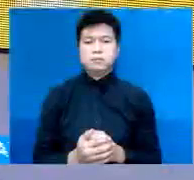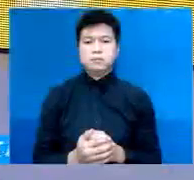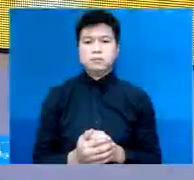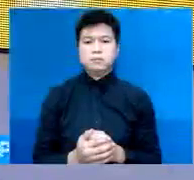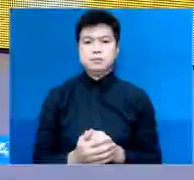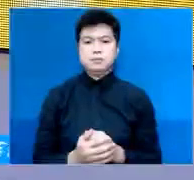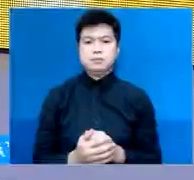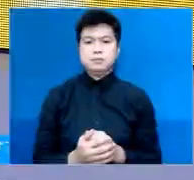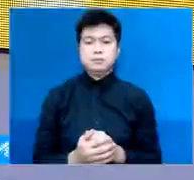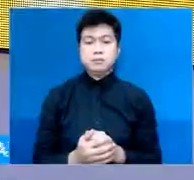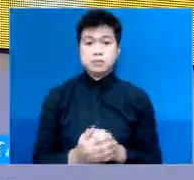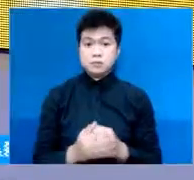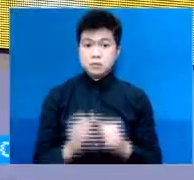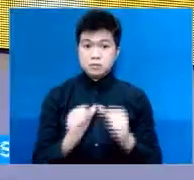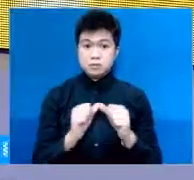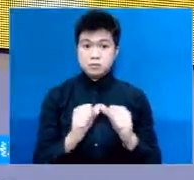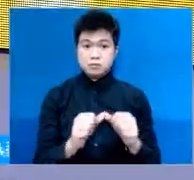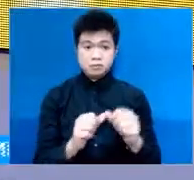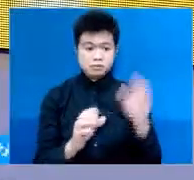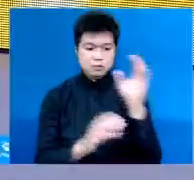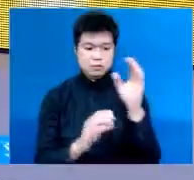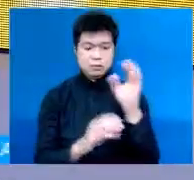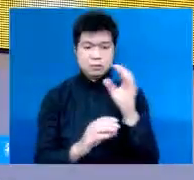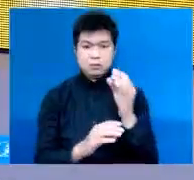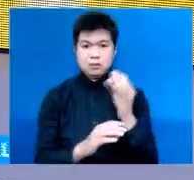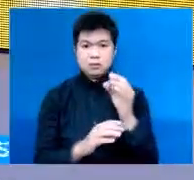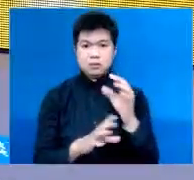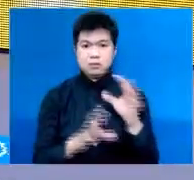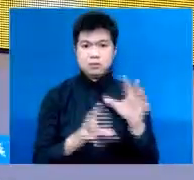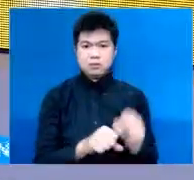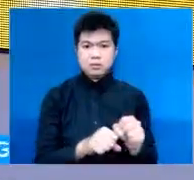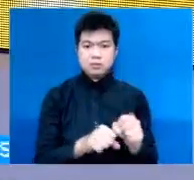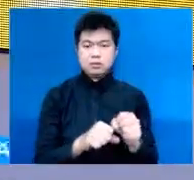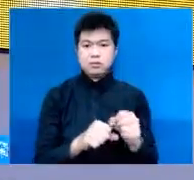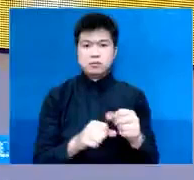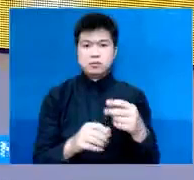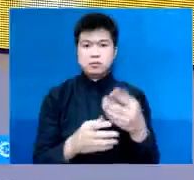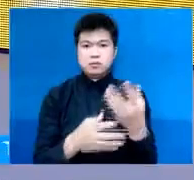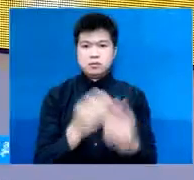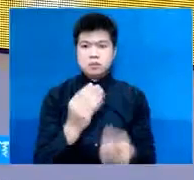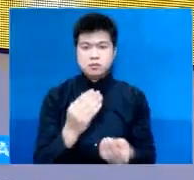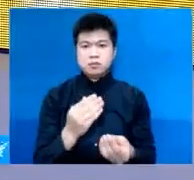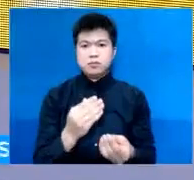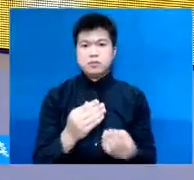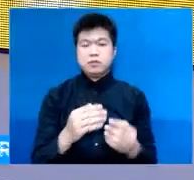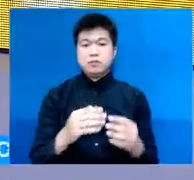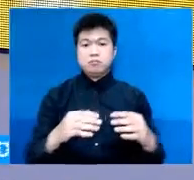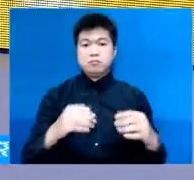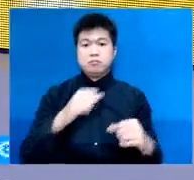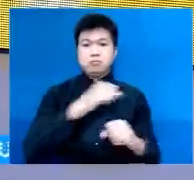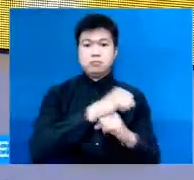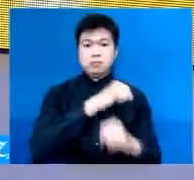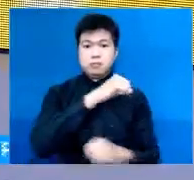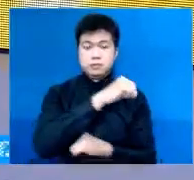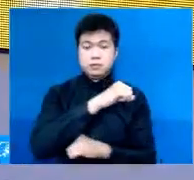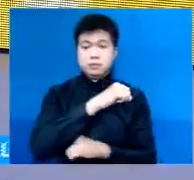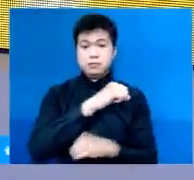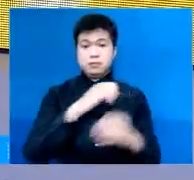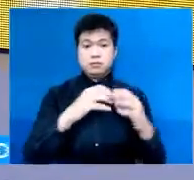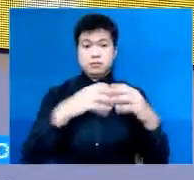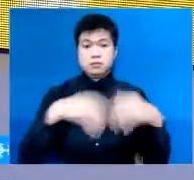Patuloy pa rin ang search and retrieval operations para sa mga nawawala matapos bumigay ang Old Clarin Bridge sa Loway,